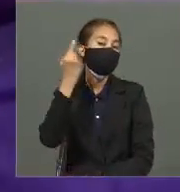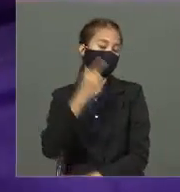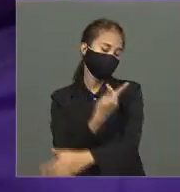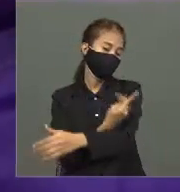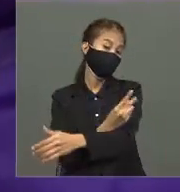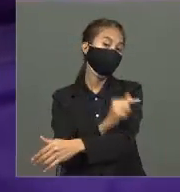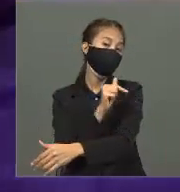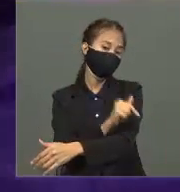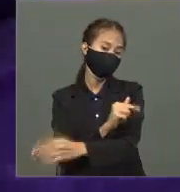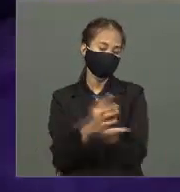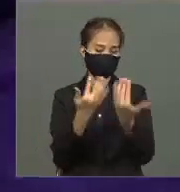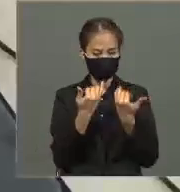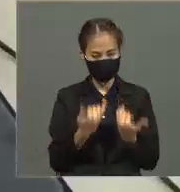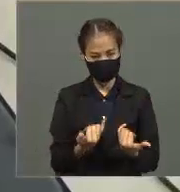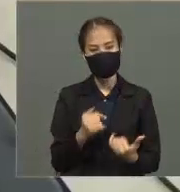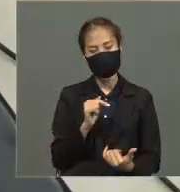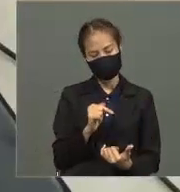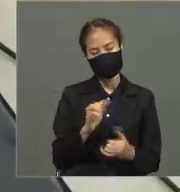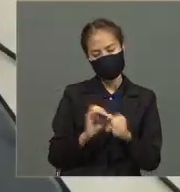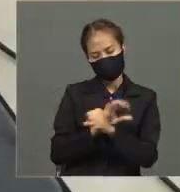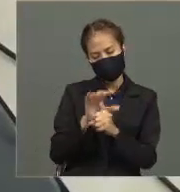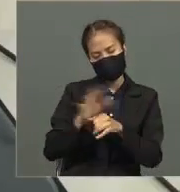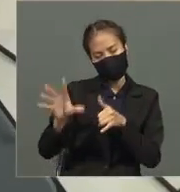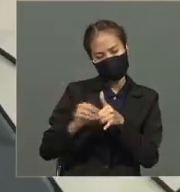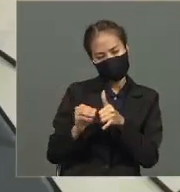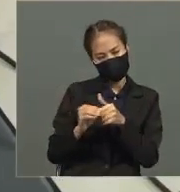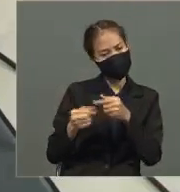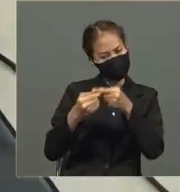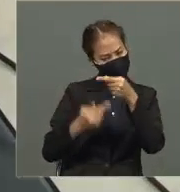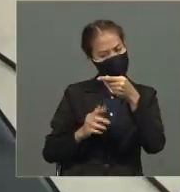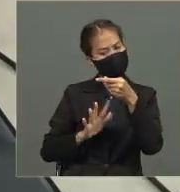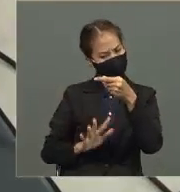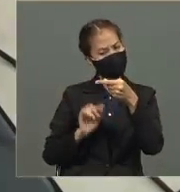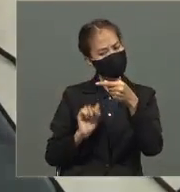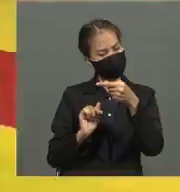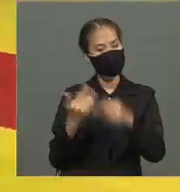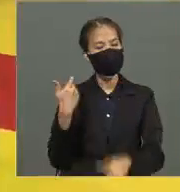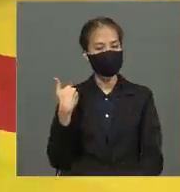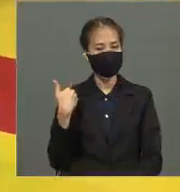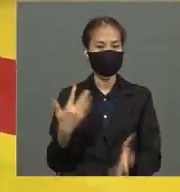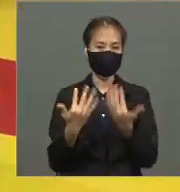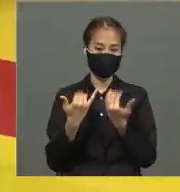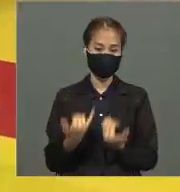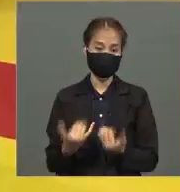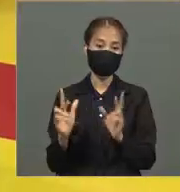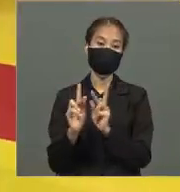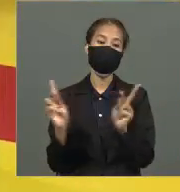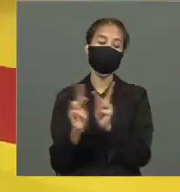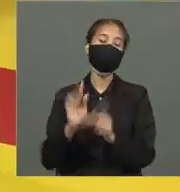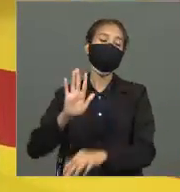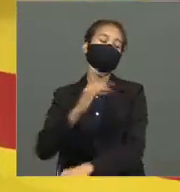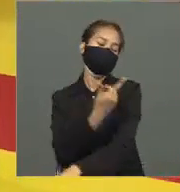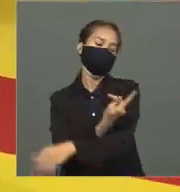ครับแต่ว่าตัวเลขเนี่ยถามว่าหนึ่งในห้ามันจะติดเชื้อเพลิงเป็นหนึ่งในห้านะจับล่าสุดในที่ประชุมกันนะกับการโรคติดต่อจังหวัด